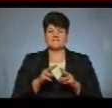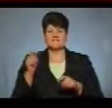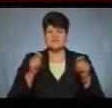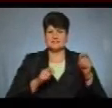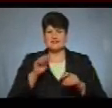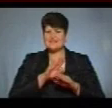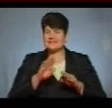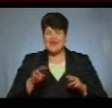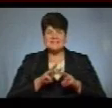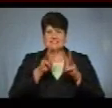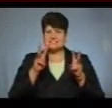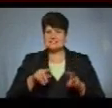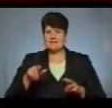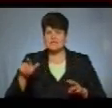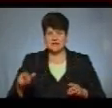ліплять».